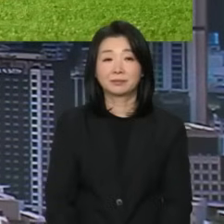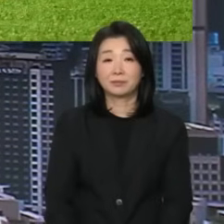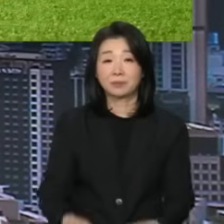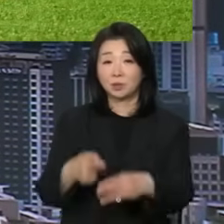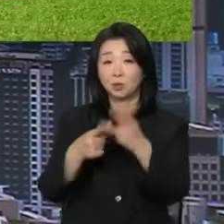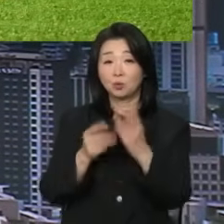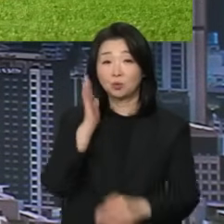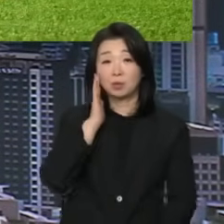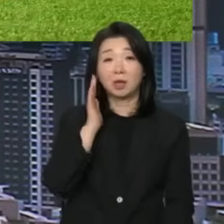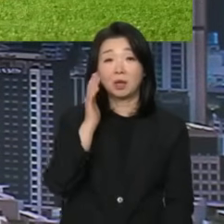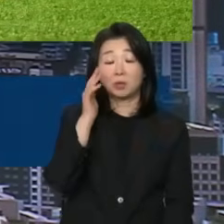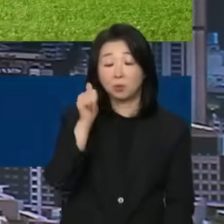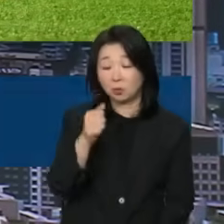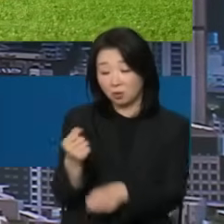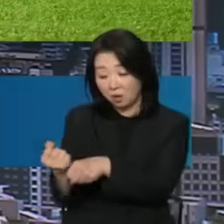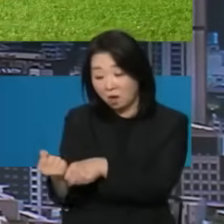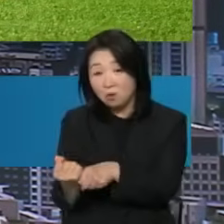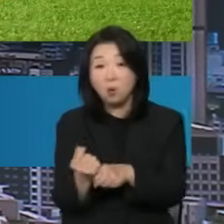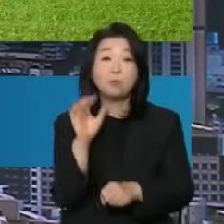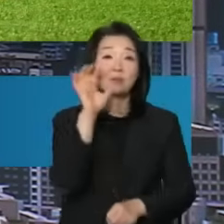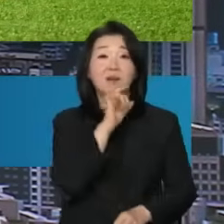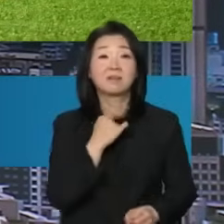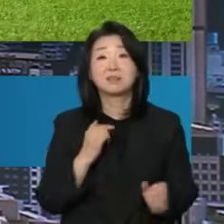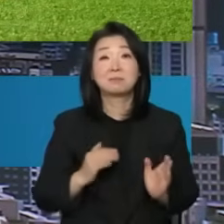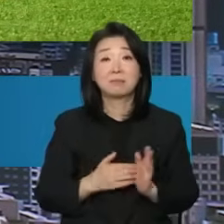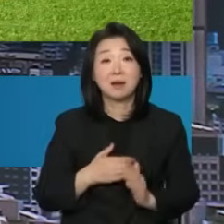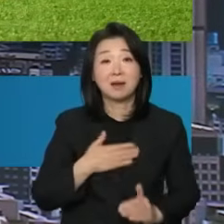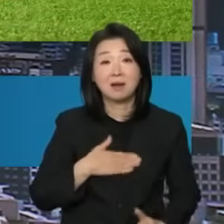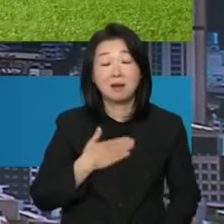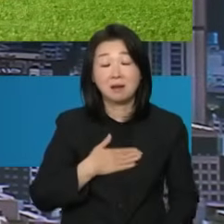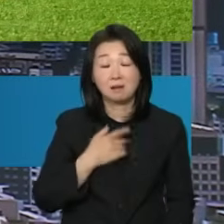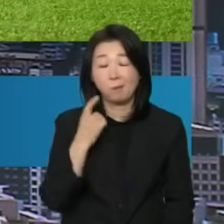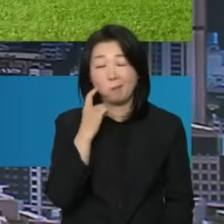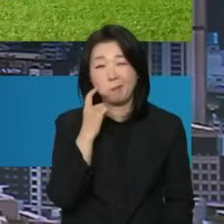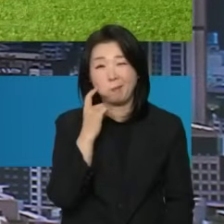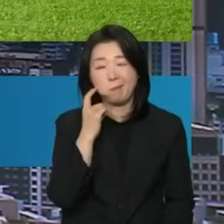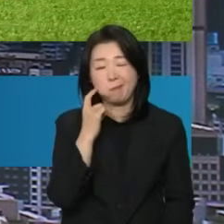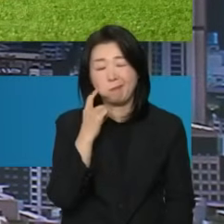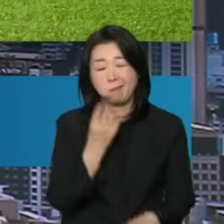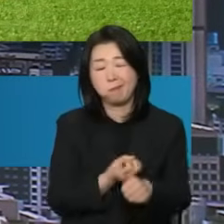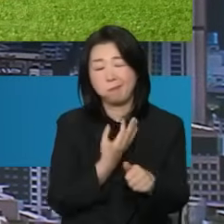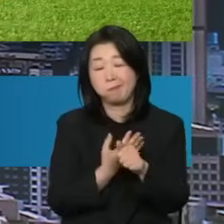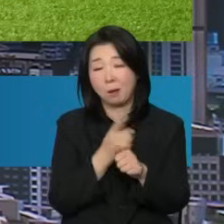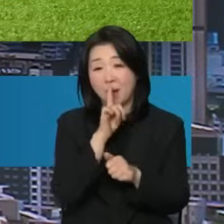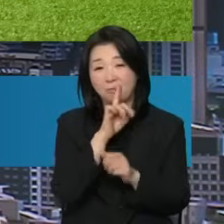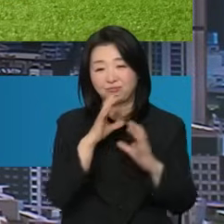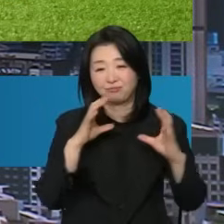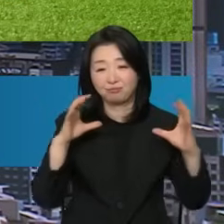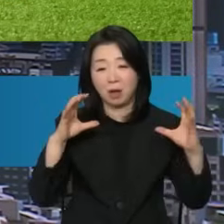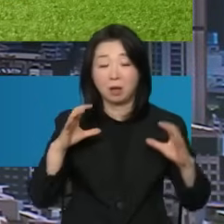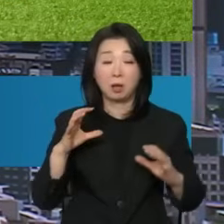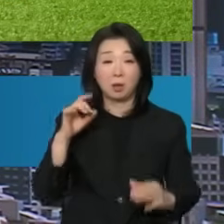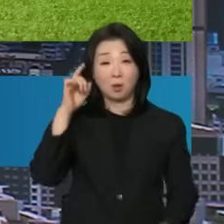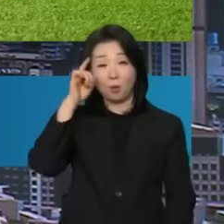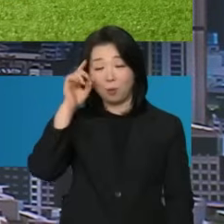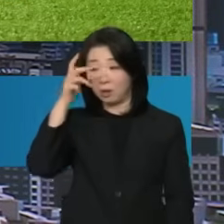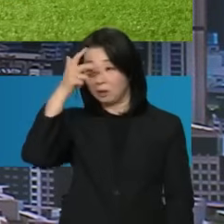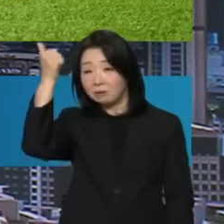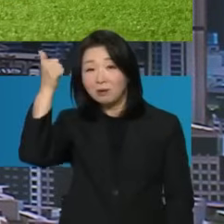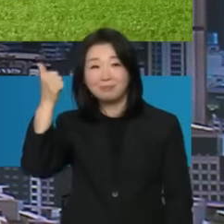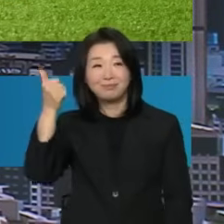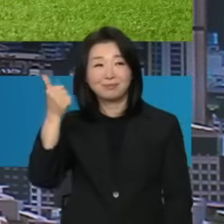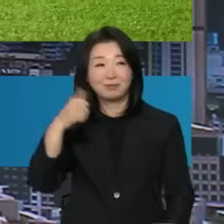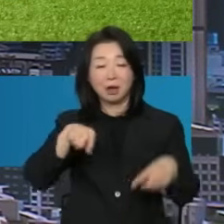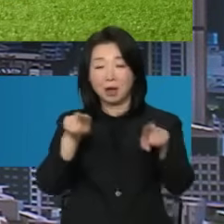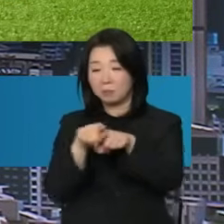윤석열 대통령이 골프 연습을 했다는 논란이 거짓 해명 논란까지 번졌습니다. 트럼프와의 골프 외교에 대비해